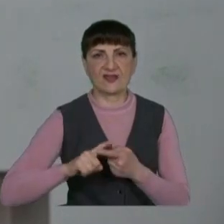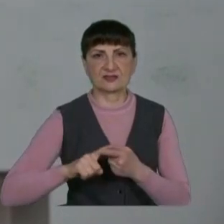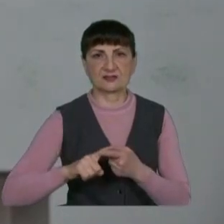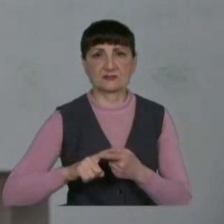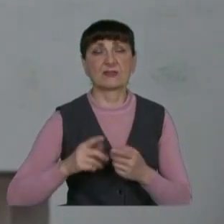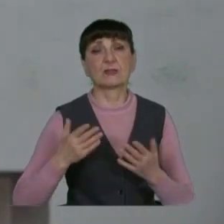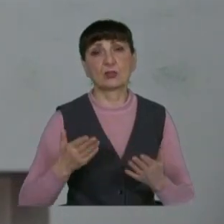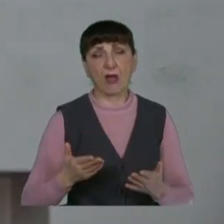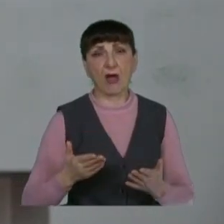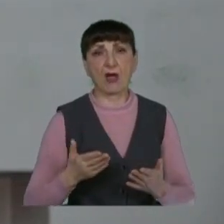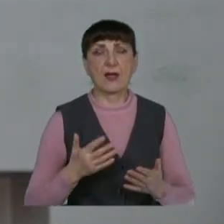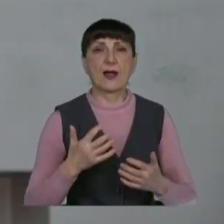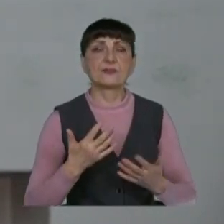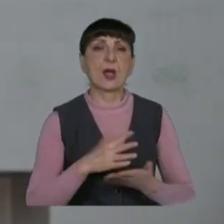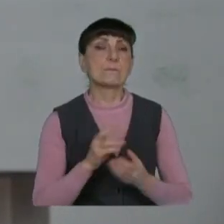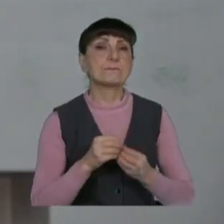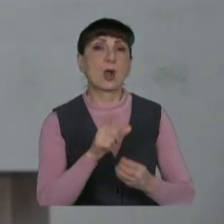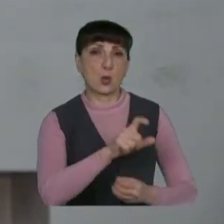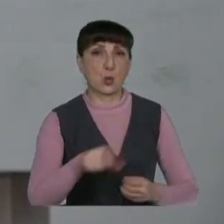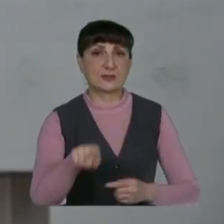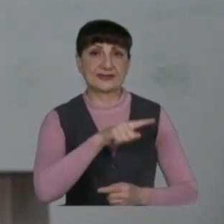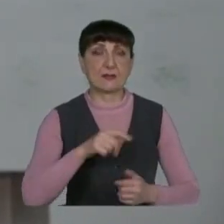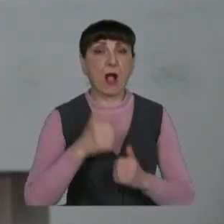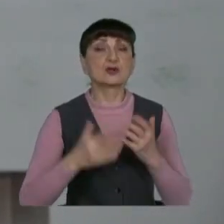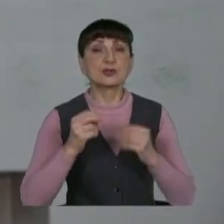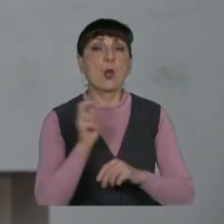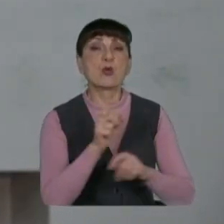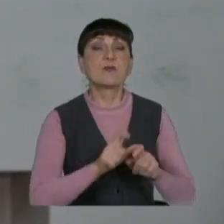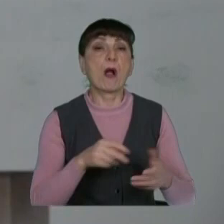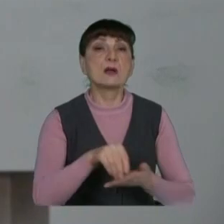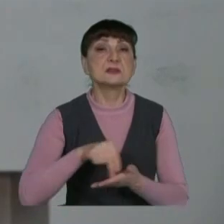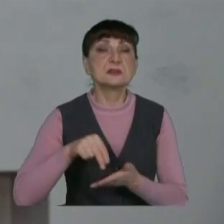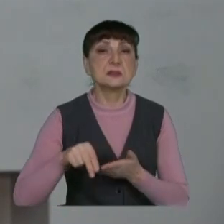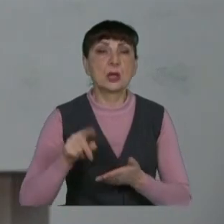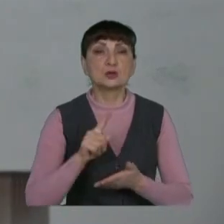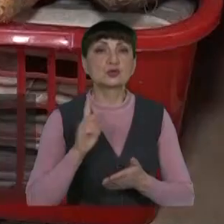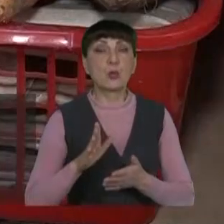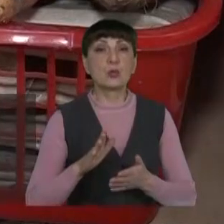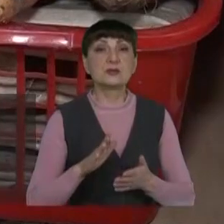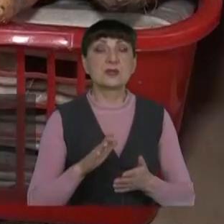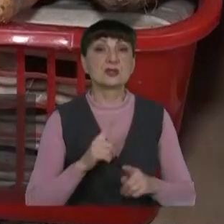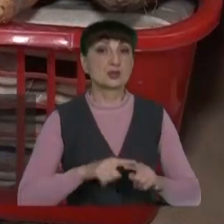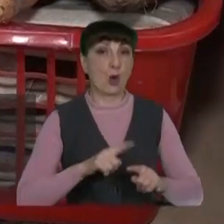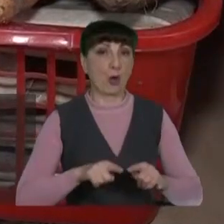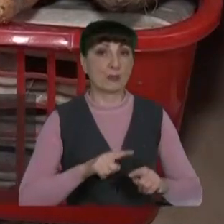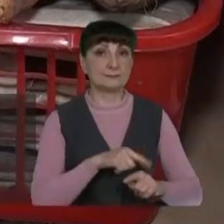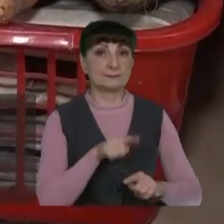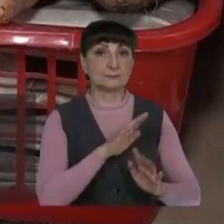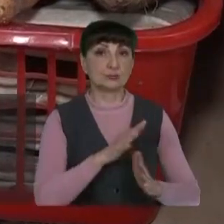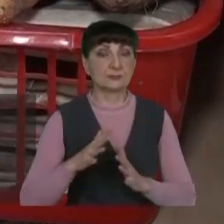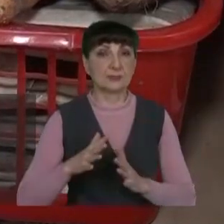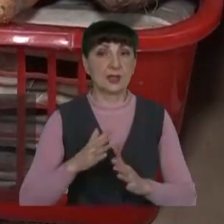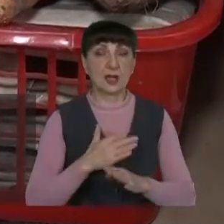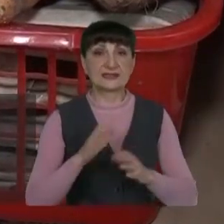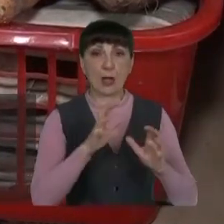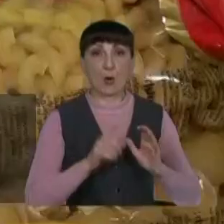Да, среднему потребителю, который каждый день ходит в магазинах, то, что будет происходить вскоре после того, как